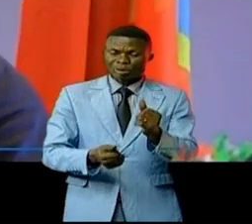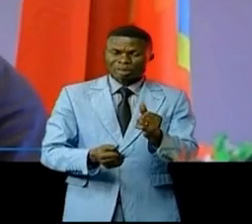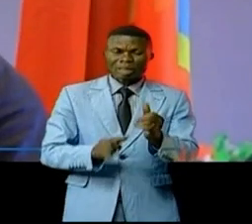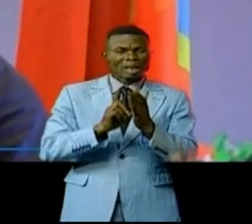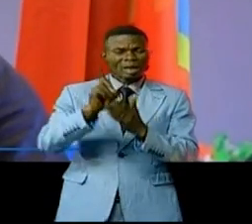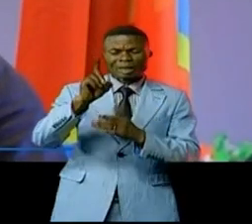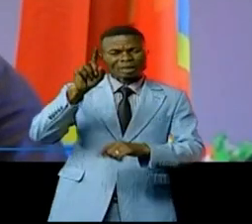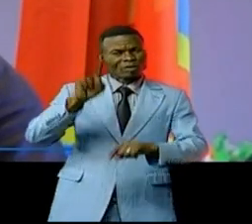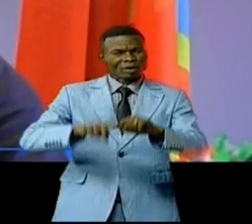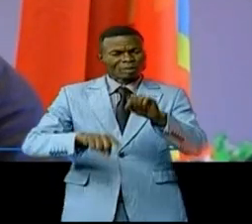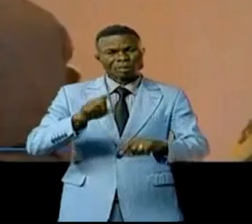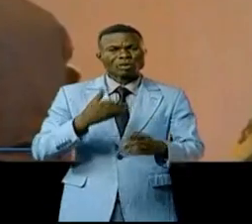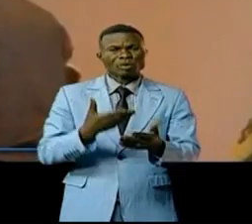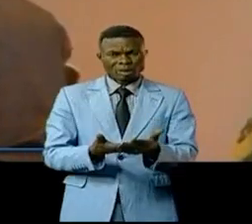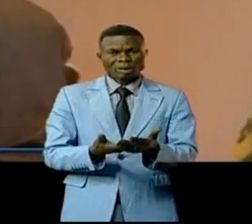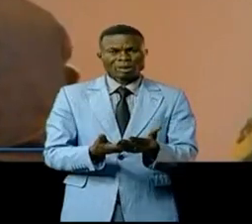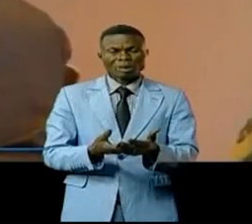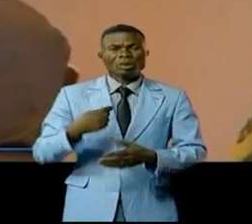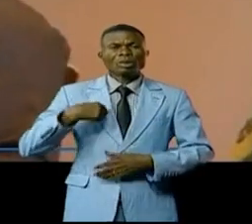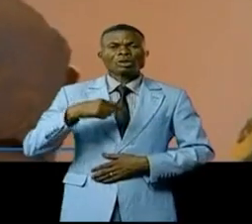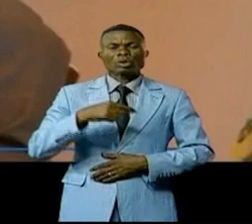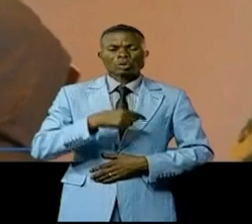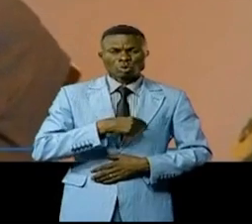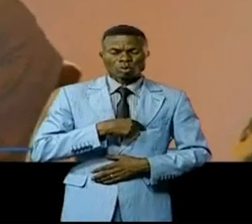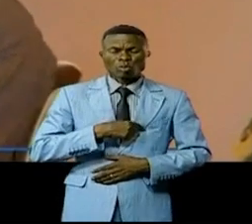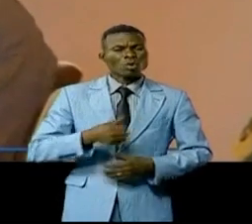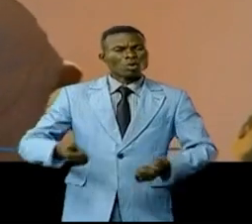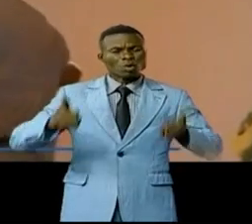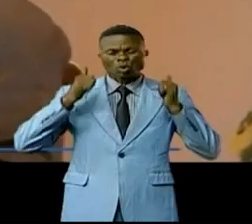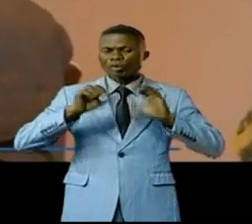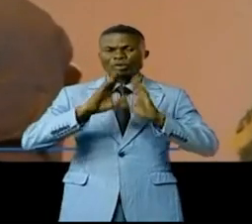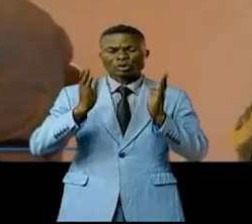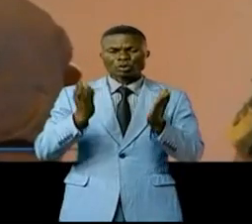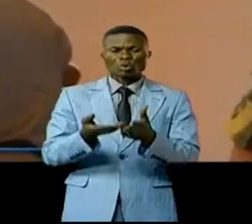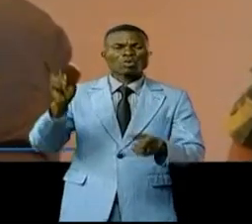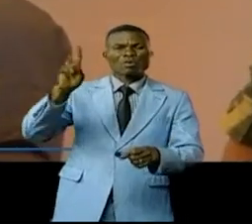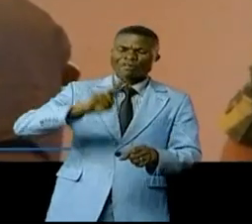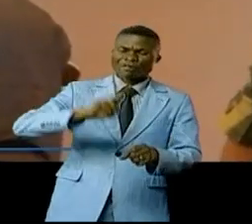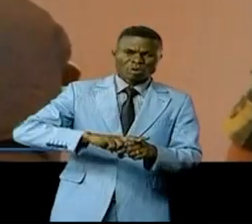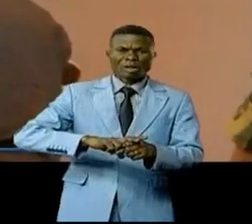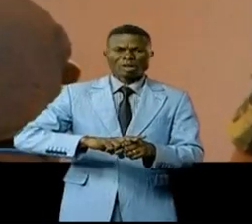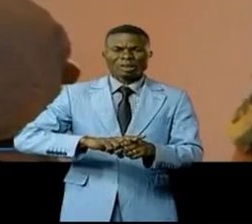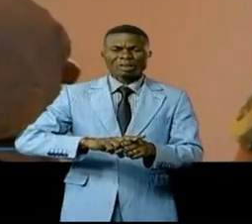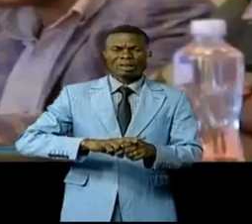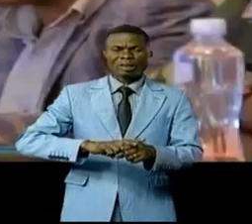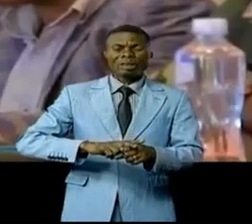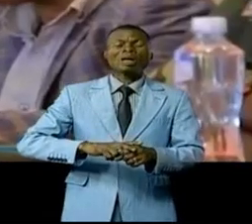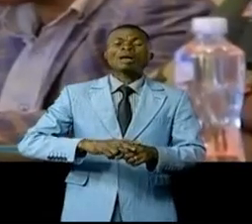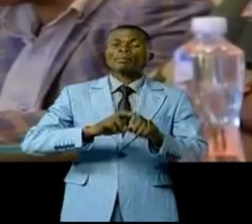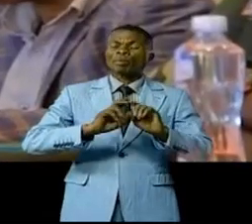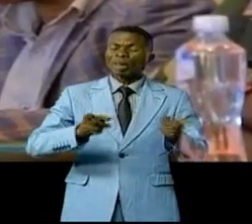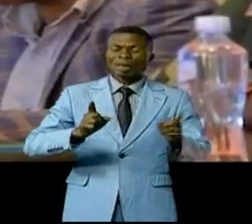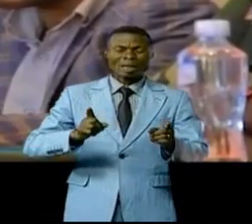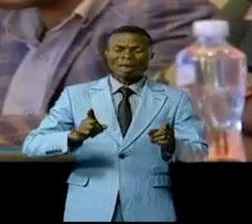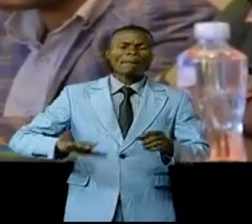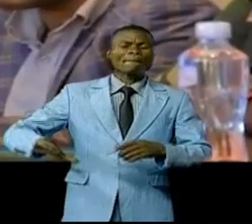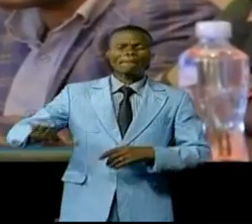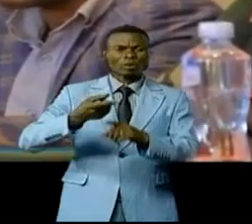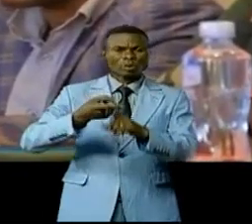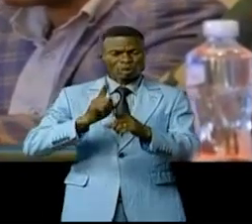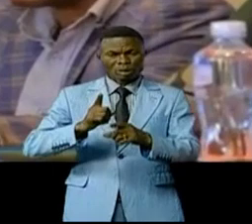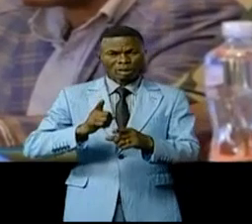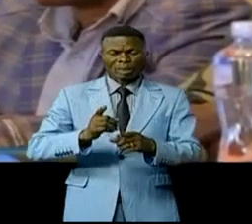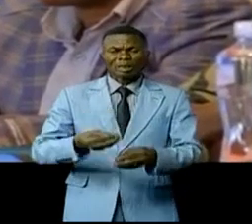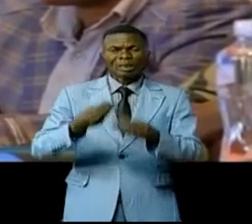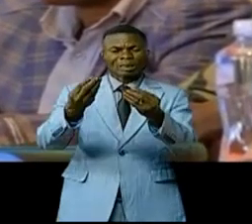n'est envisageable. Nous condamnons toute forme de violence, d'où qu'elle vienne, par